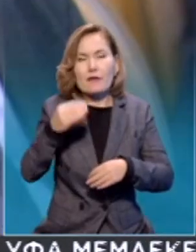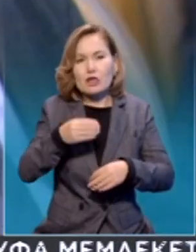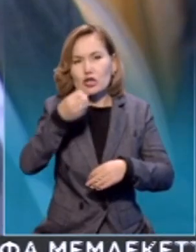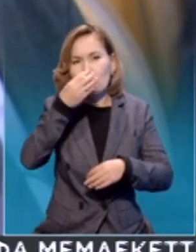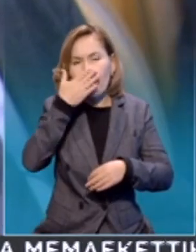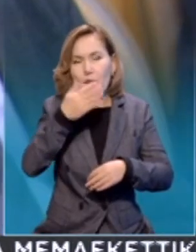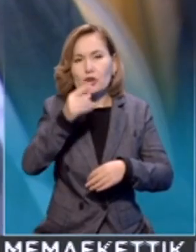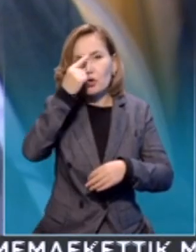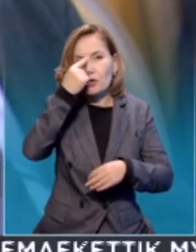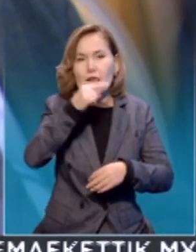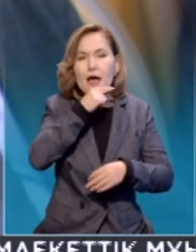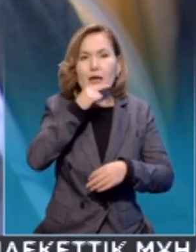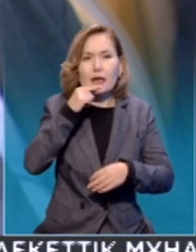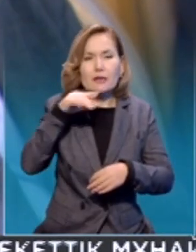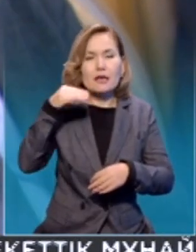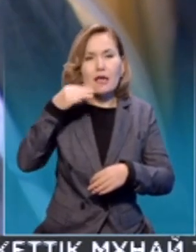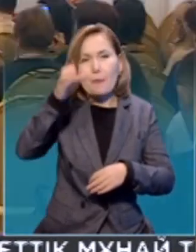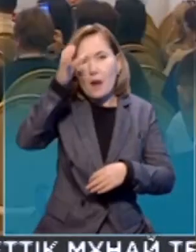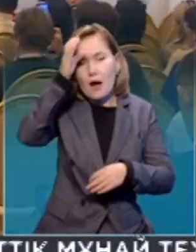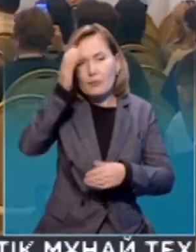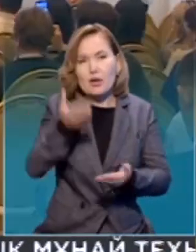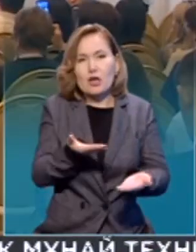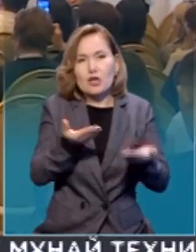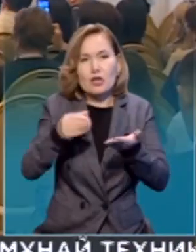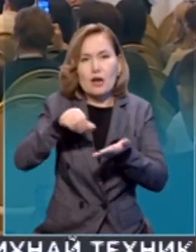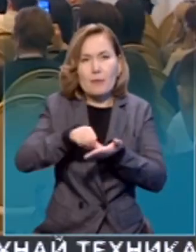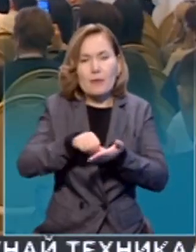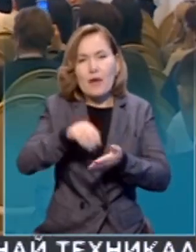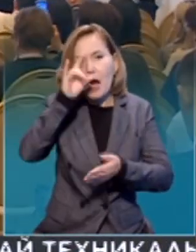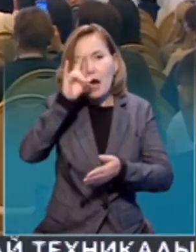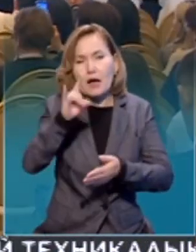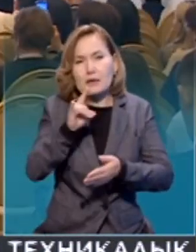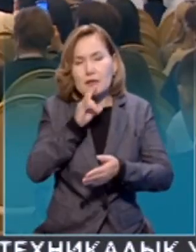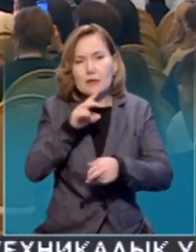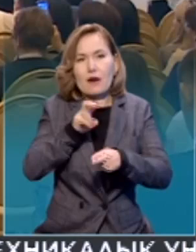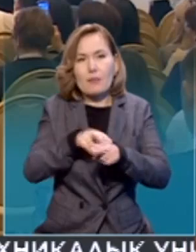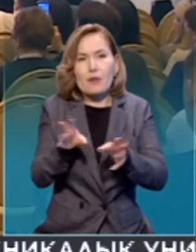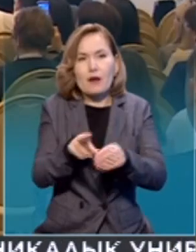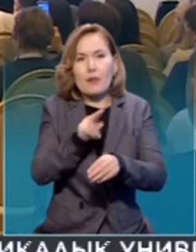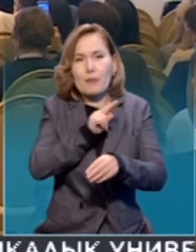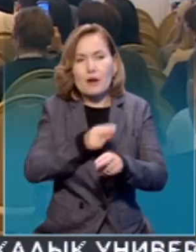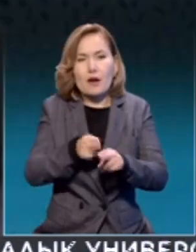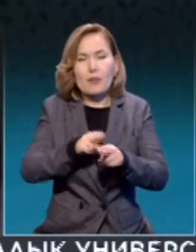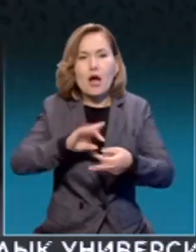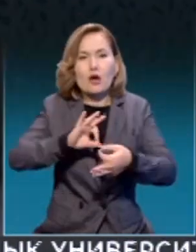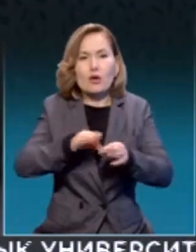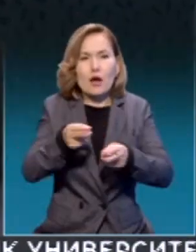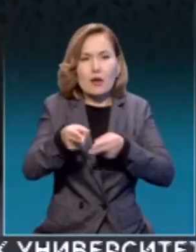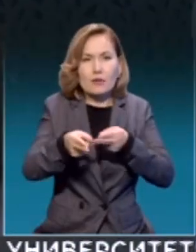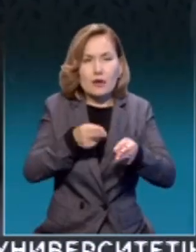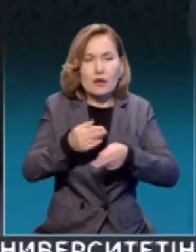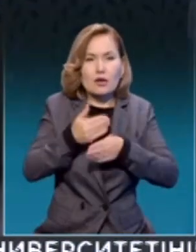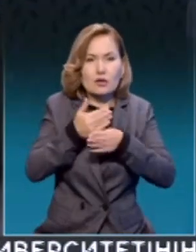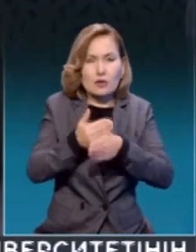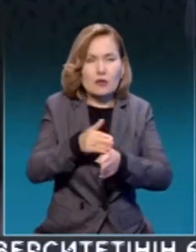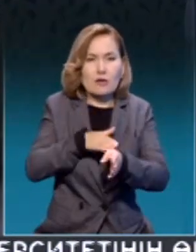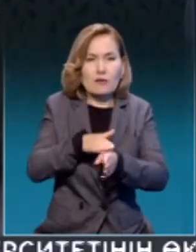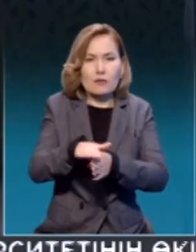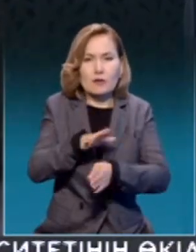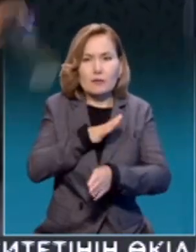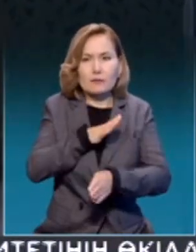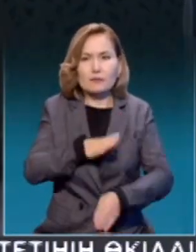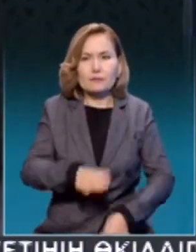Үндістан, Ресей, Тәжікстаннан ғалымдар шақырылған. Олар қазақстандық әріптестерімен бірлесіп бірнеше күрделі операцияларды да